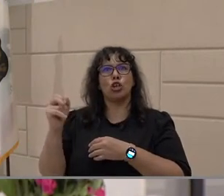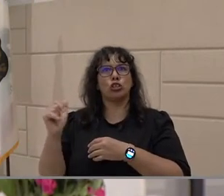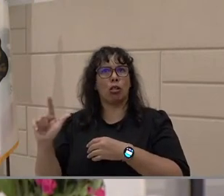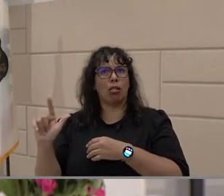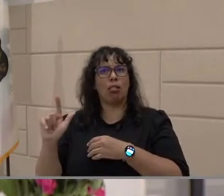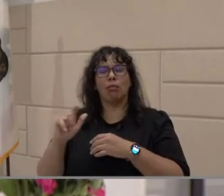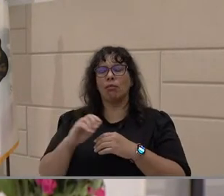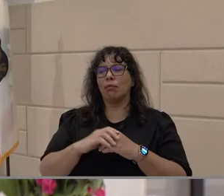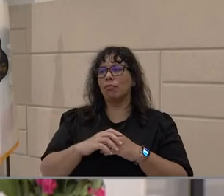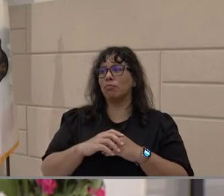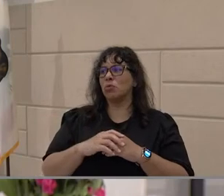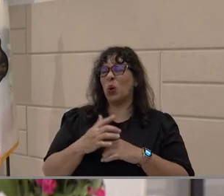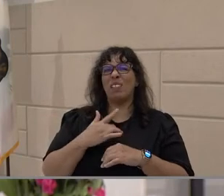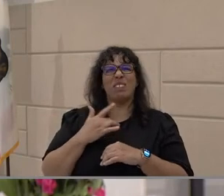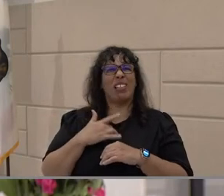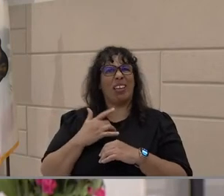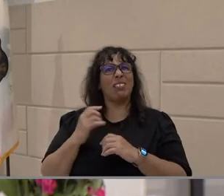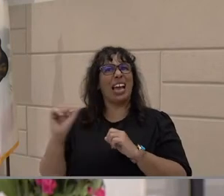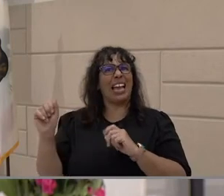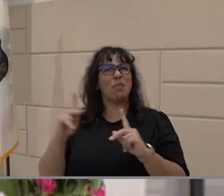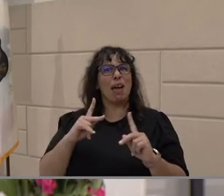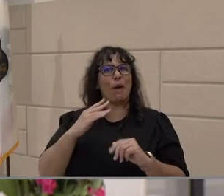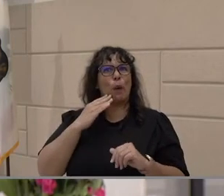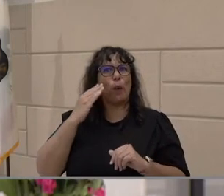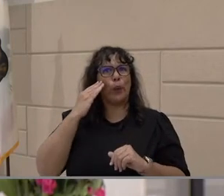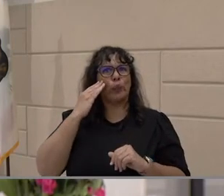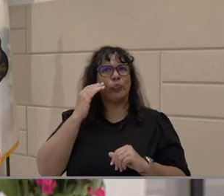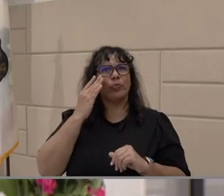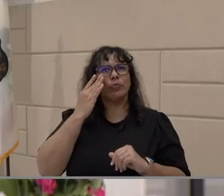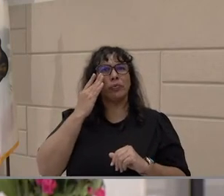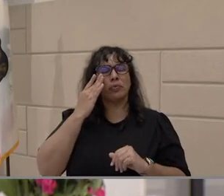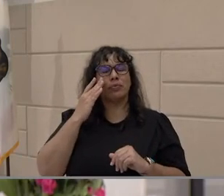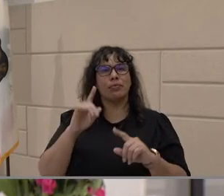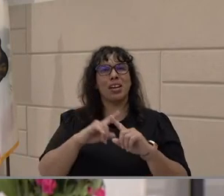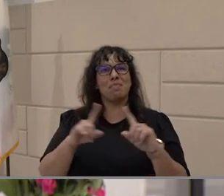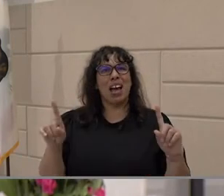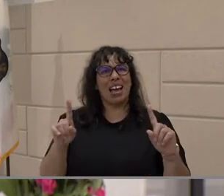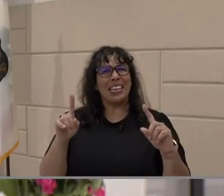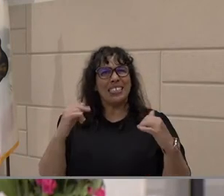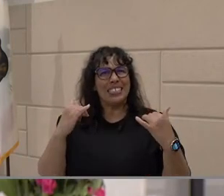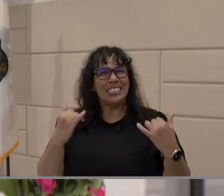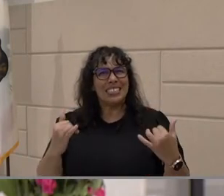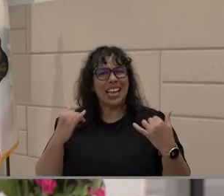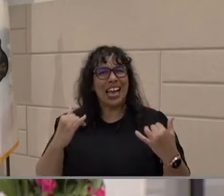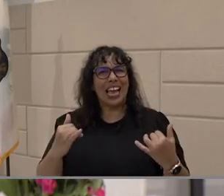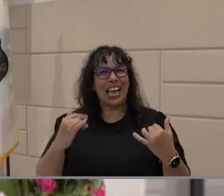การการเรียนโซปีสลาเรียนกับระเตี้ยกระดาขปุ้ยในขนมลองบิชสกูลดิสตริกยังในไอ้ง